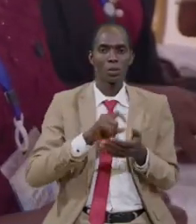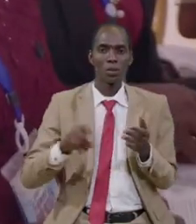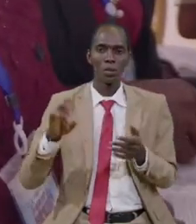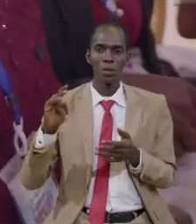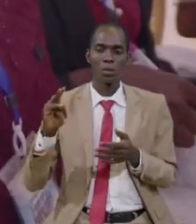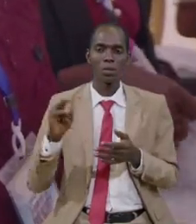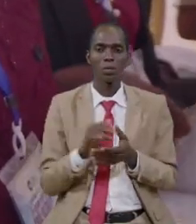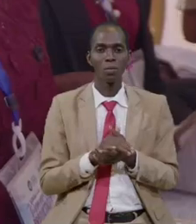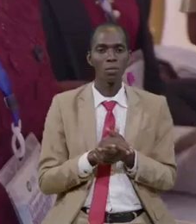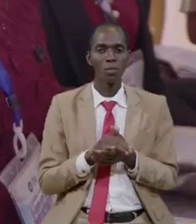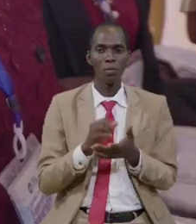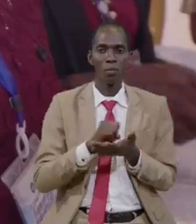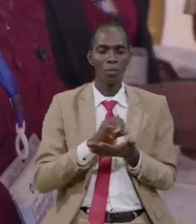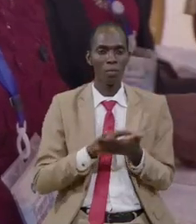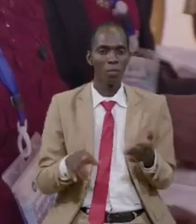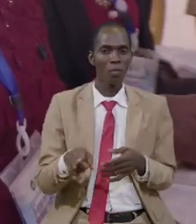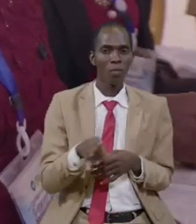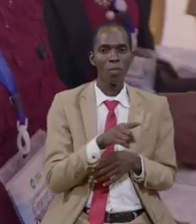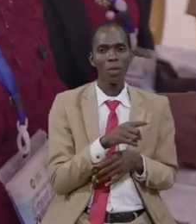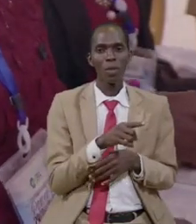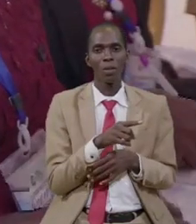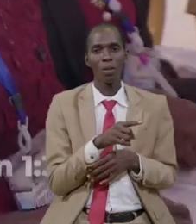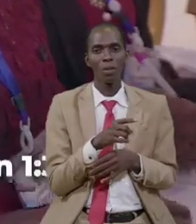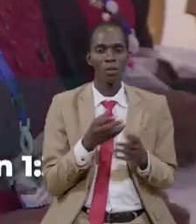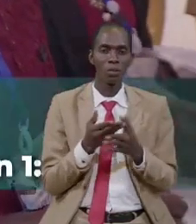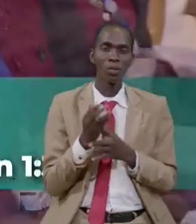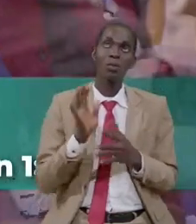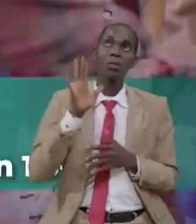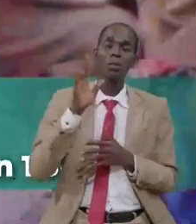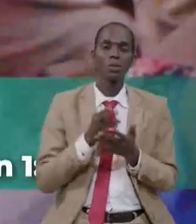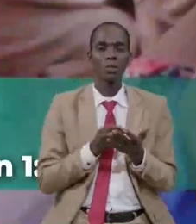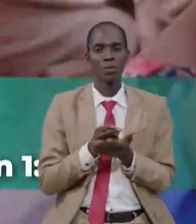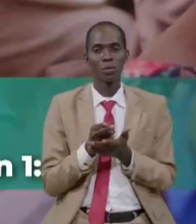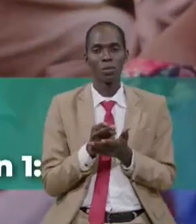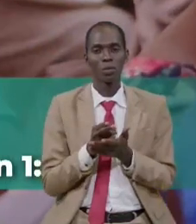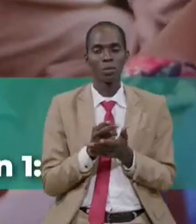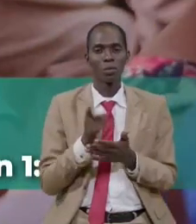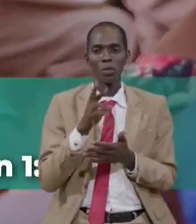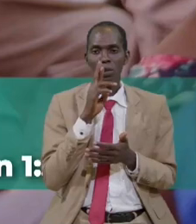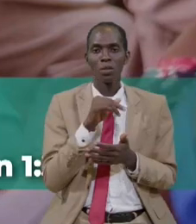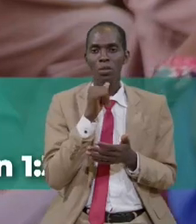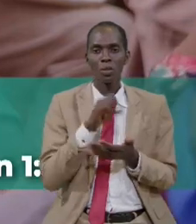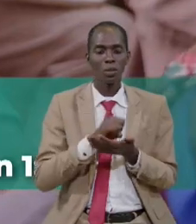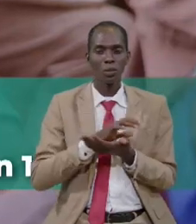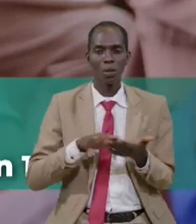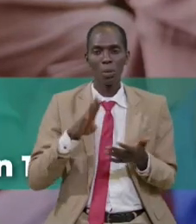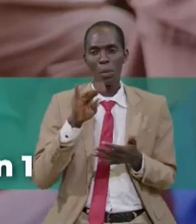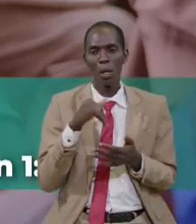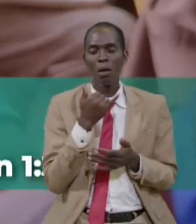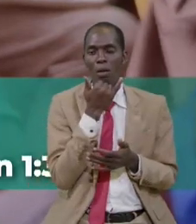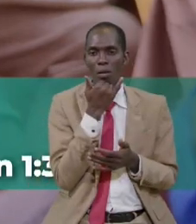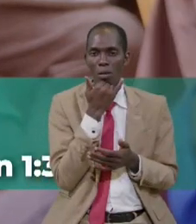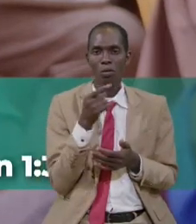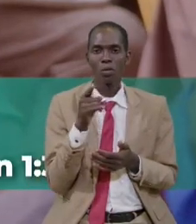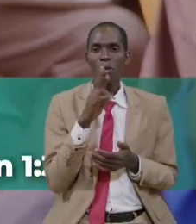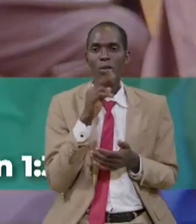Jean 17, 17. Sanctifie-les par ta parole. On n'est pas sanctifié par l'erreur, on n'est pas